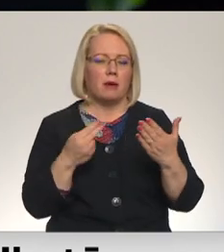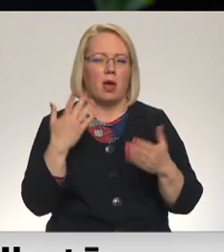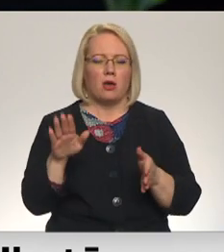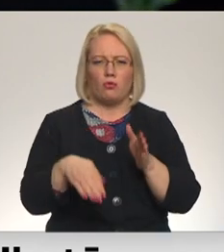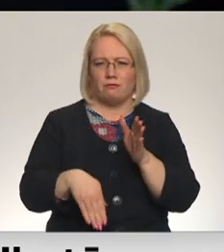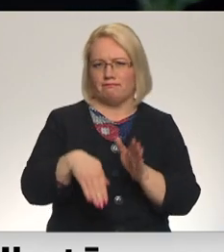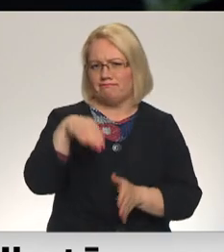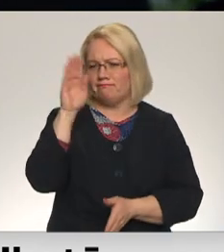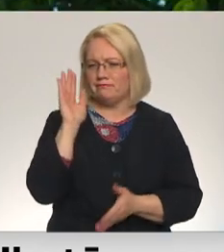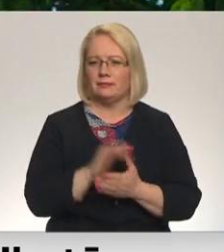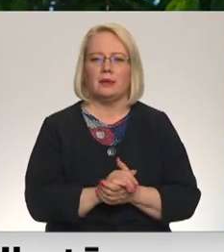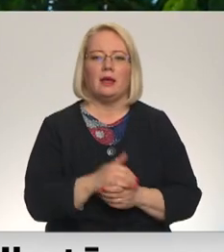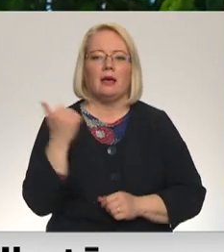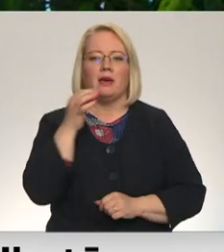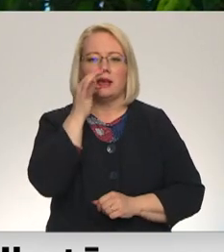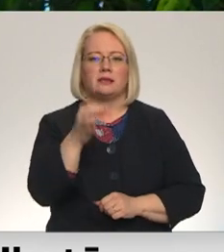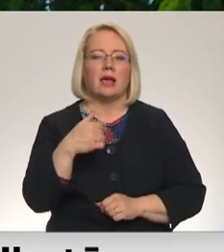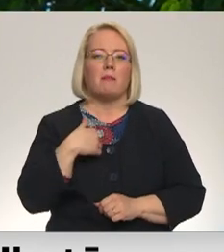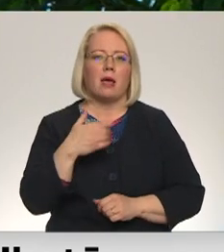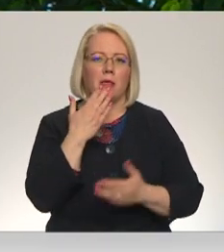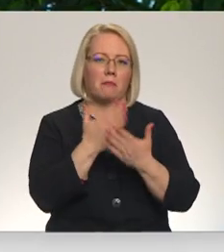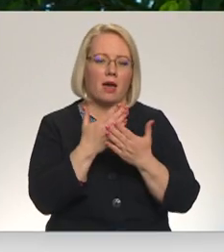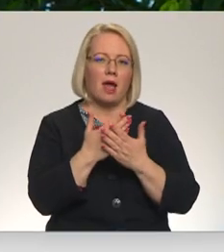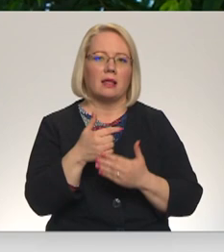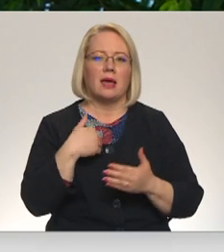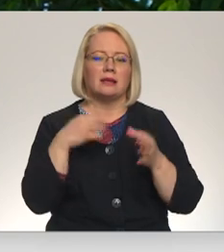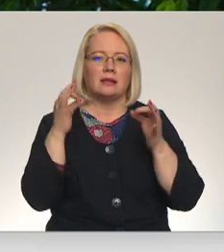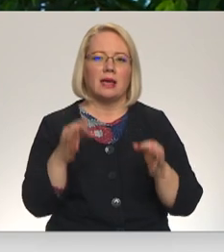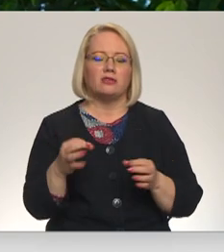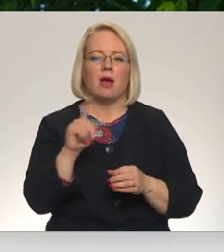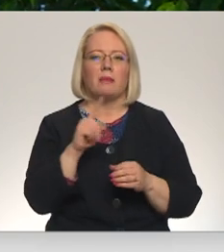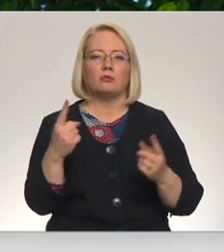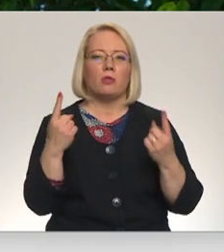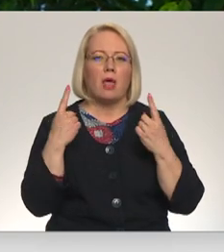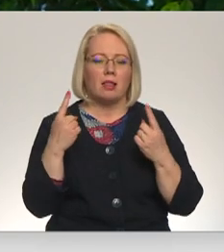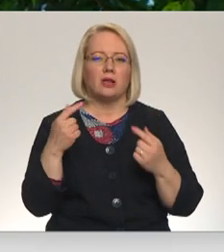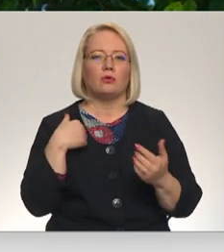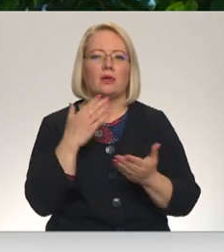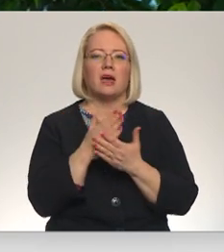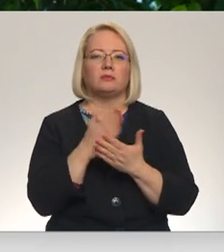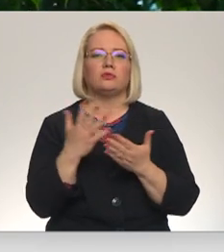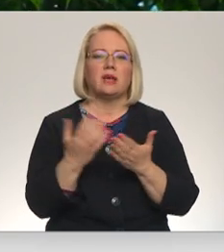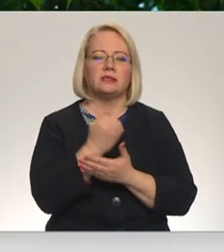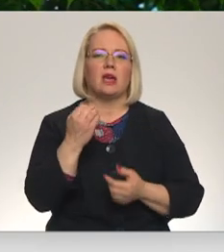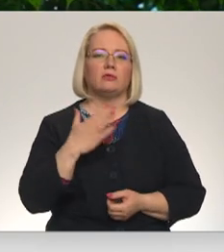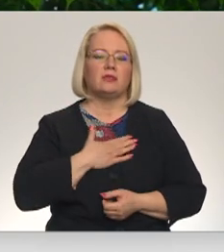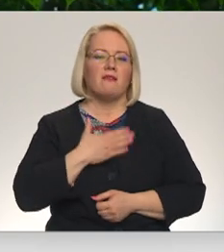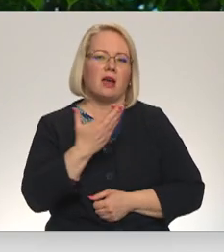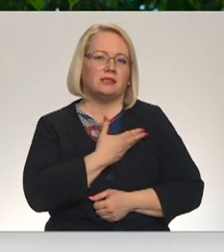pašas mazotnes. Man pašai tas parāda, ka esmu un tiešām ir talents, un esmu sasniegusi kaut ko savā dzīvē.